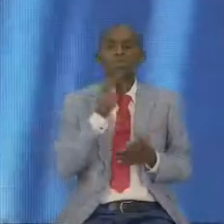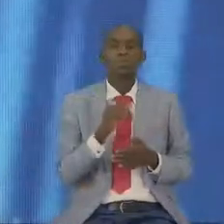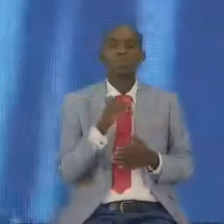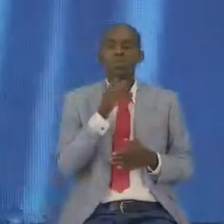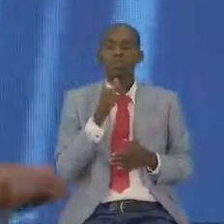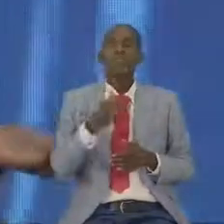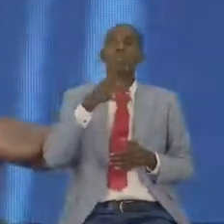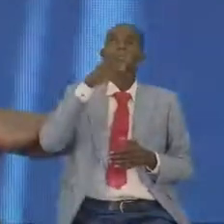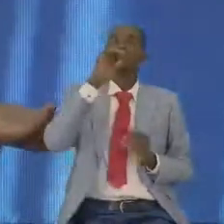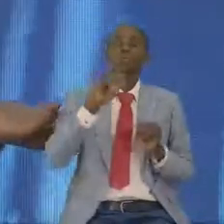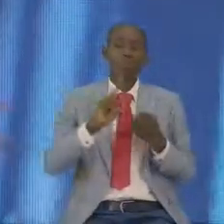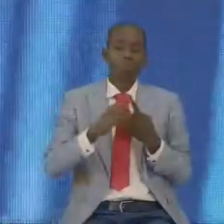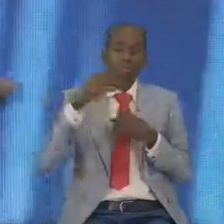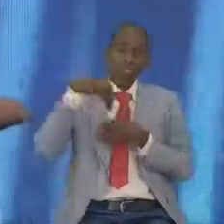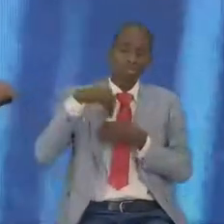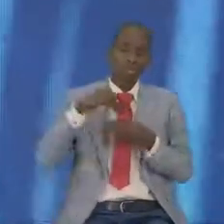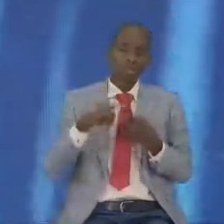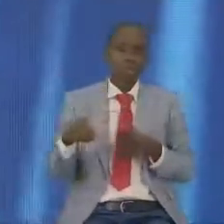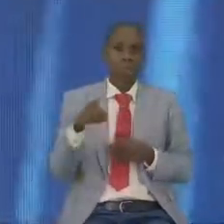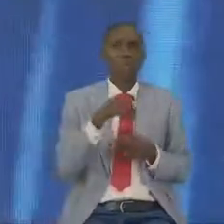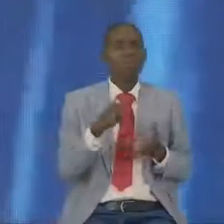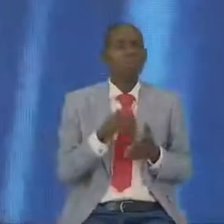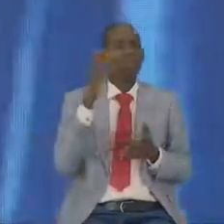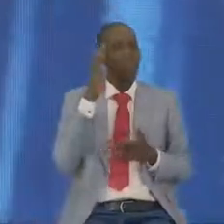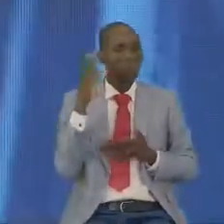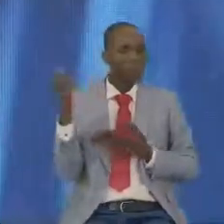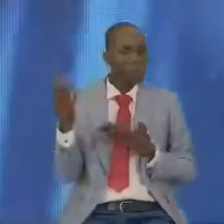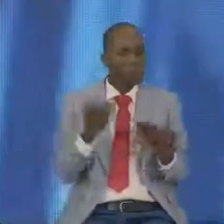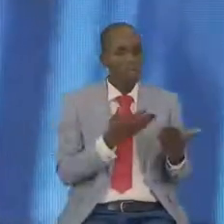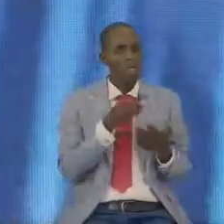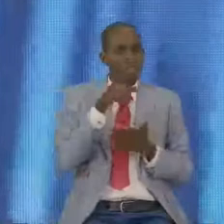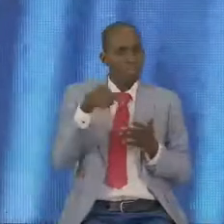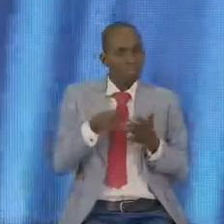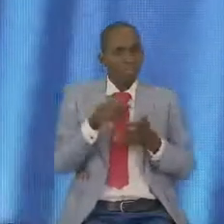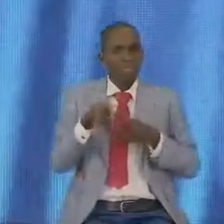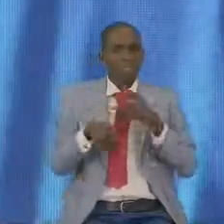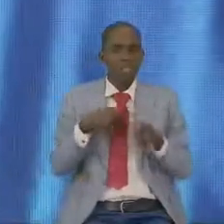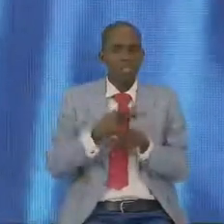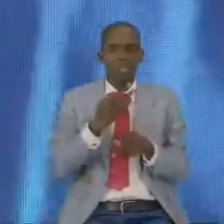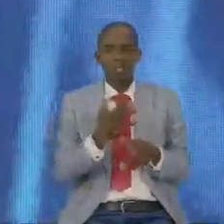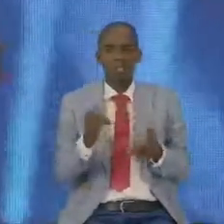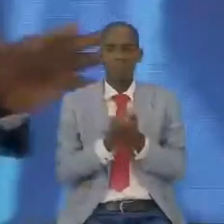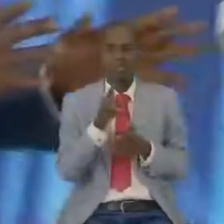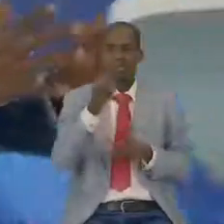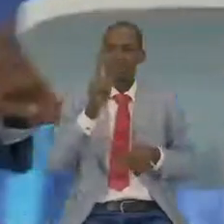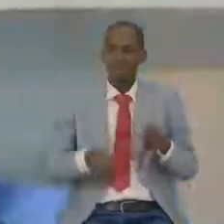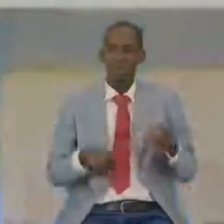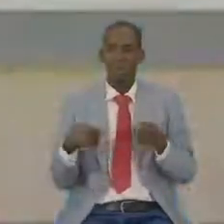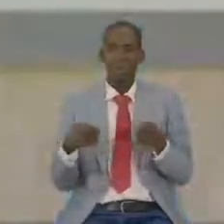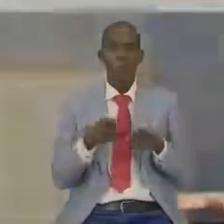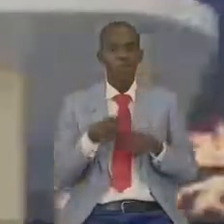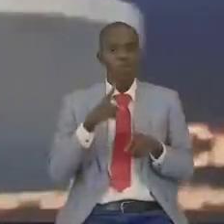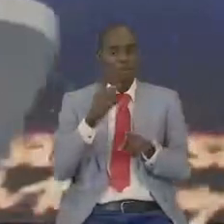vous laissez ce qui ne peut être bu rentrer en vous, vous allez avoir un résultat que vous ne pouvez pas gérer.